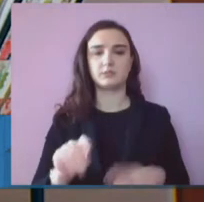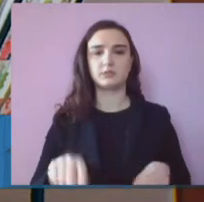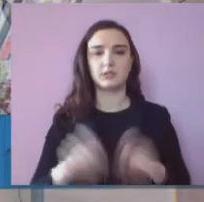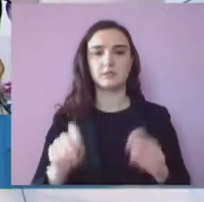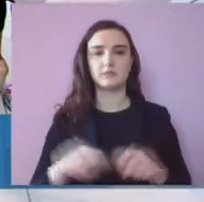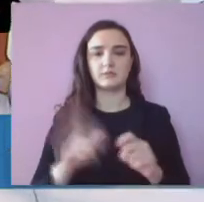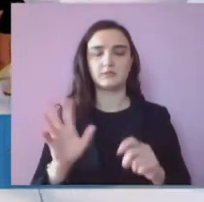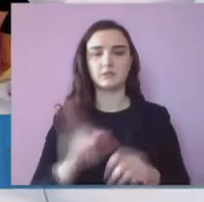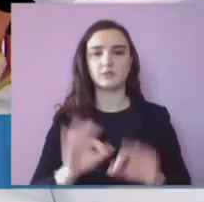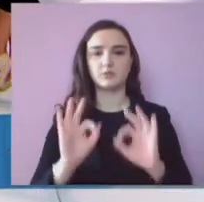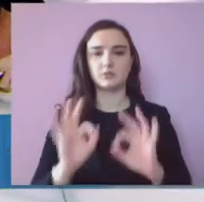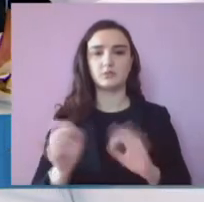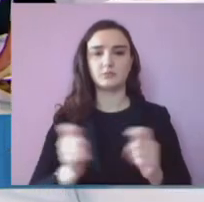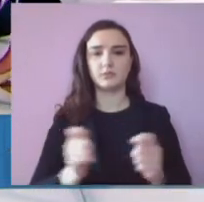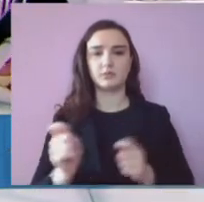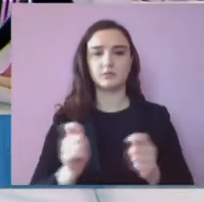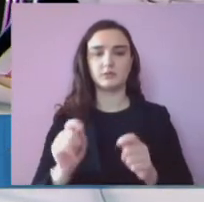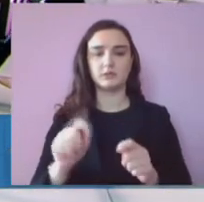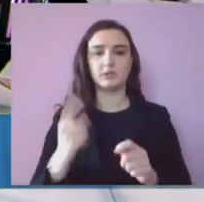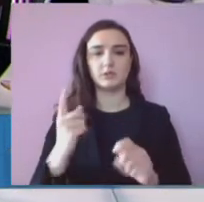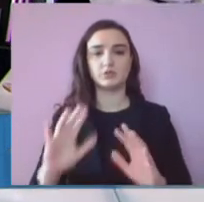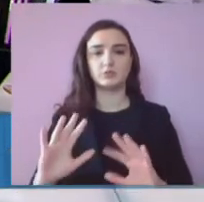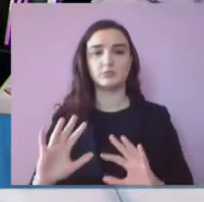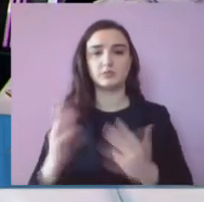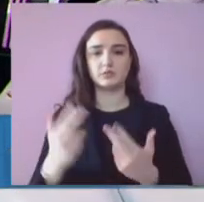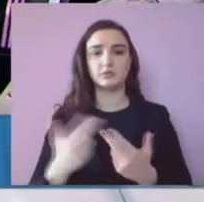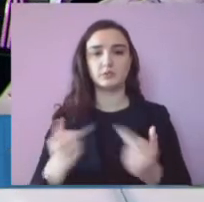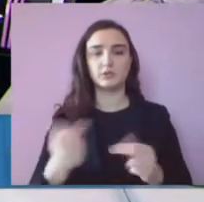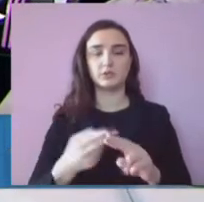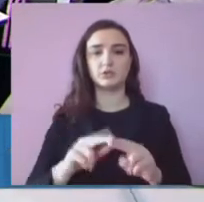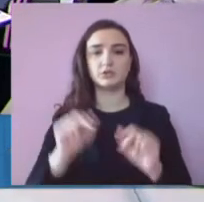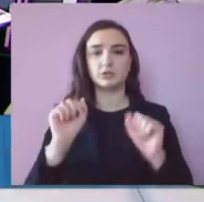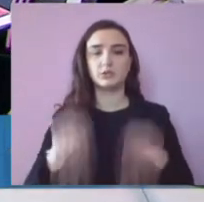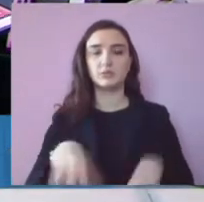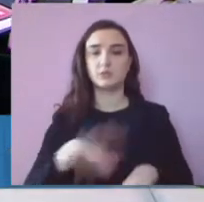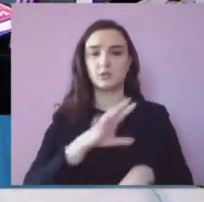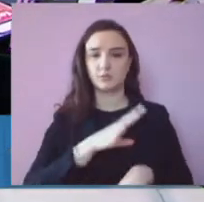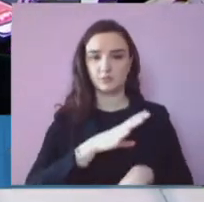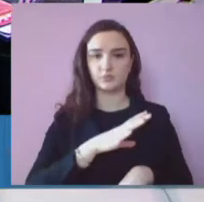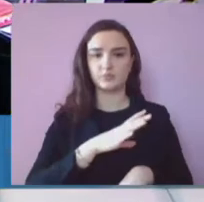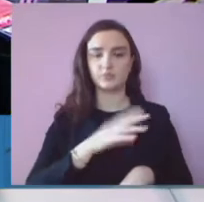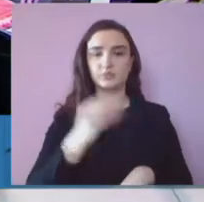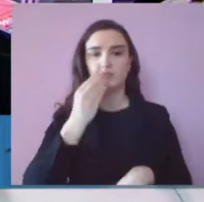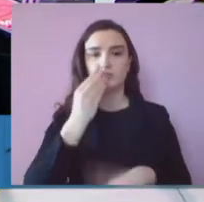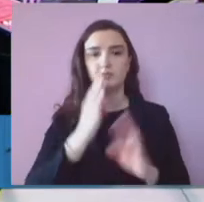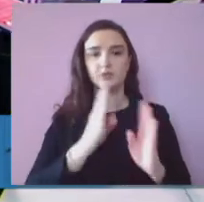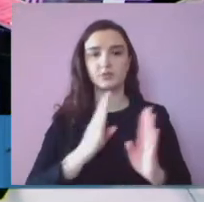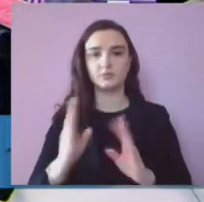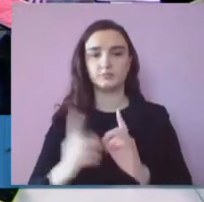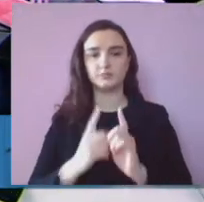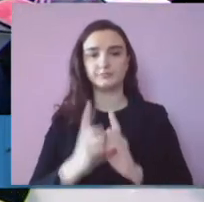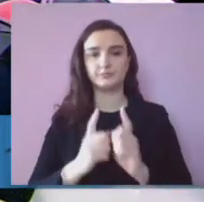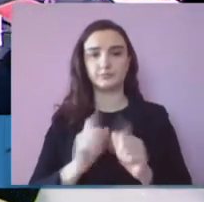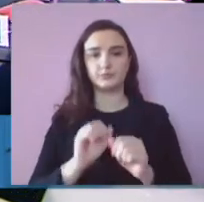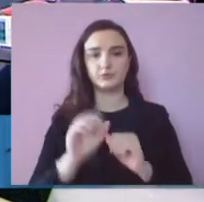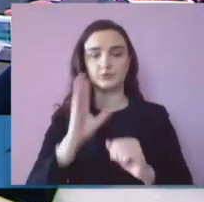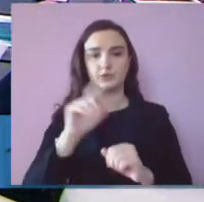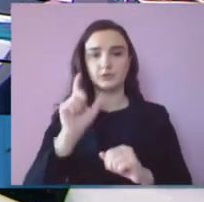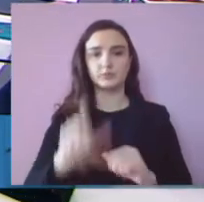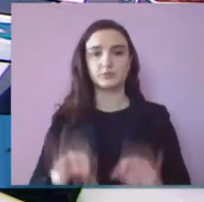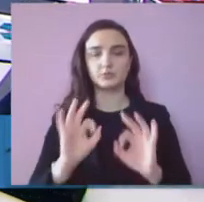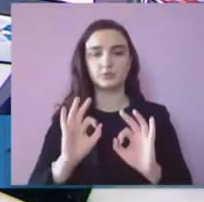სწორად მართვას. ერთ შემთხვევაში დიახ, ეს შეიძლება იყოს ვთქვათ კვების რეჟიმის მოწესრიგება, როდესაც ადამიანი სწორად